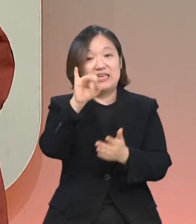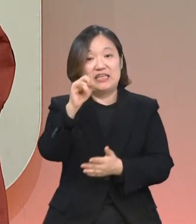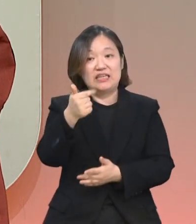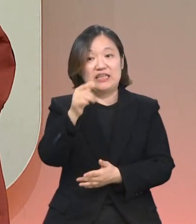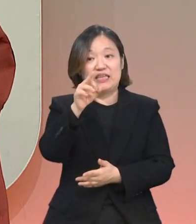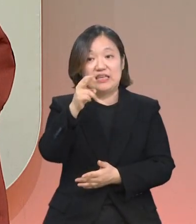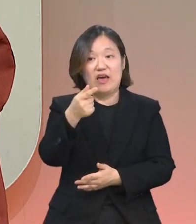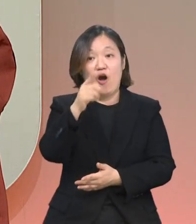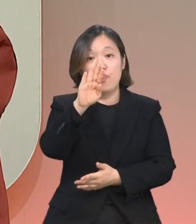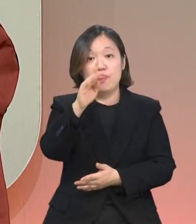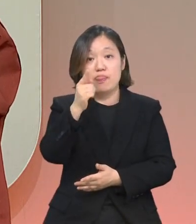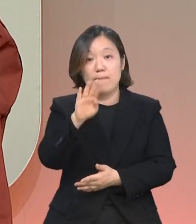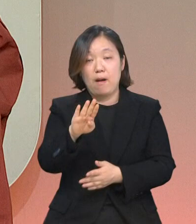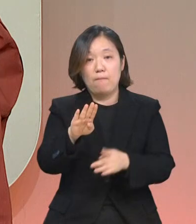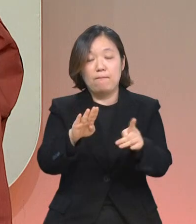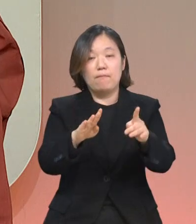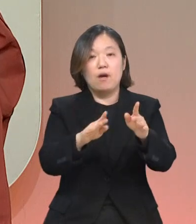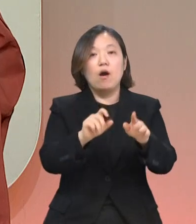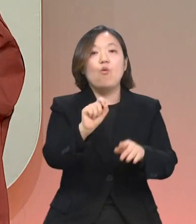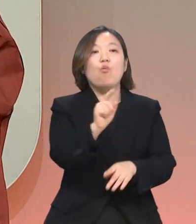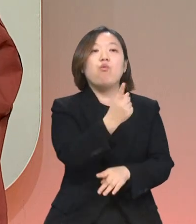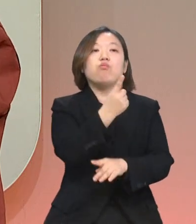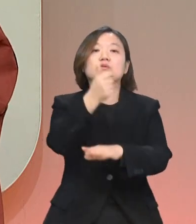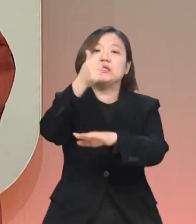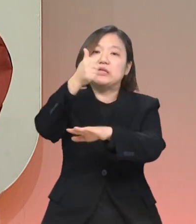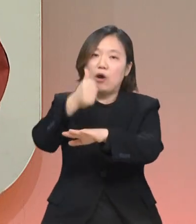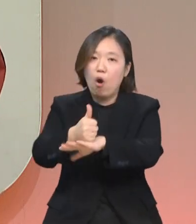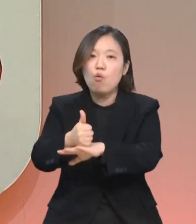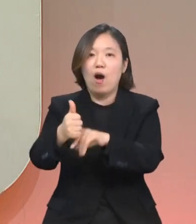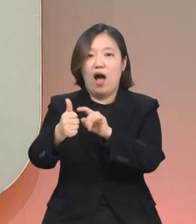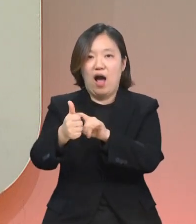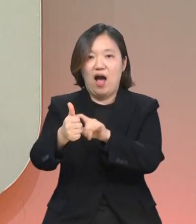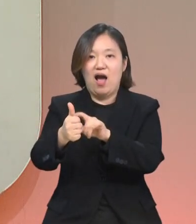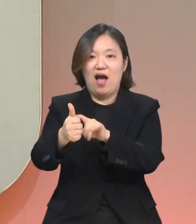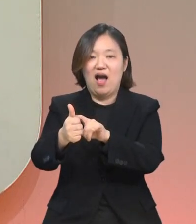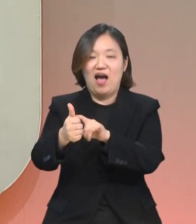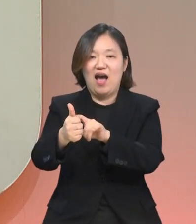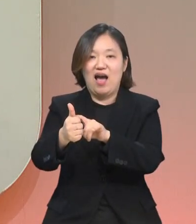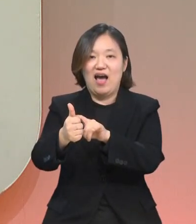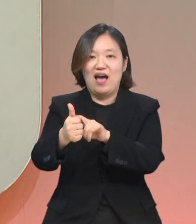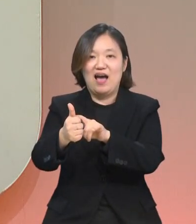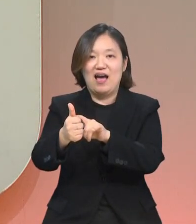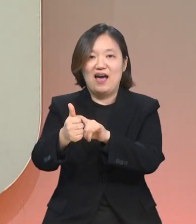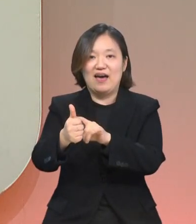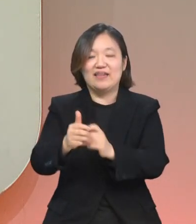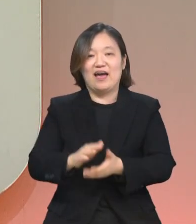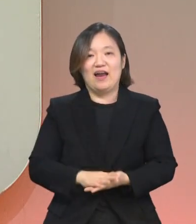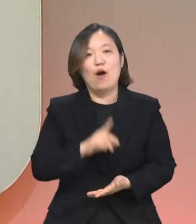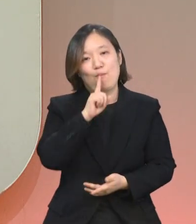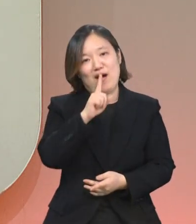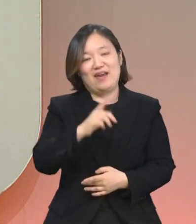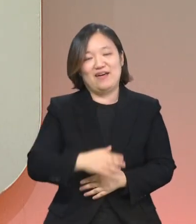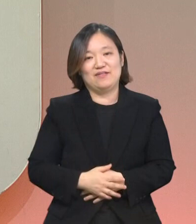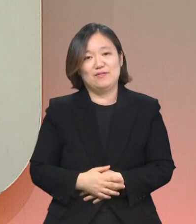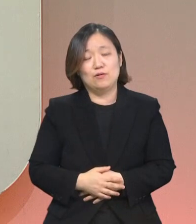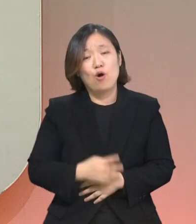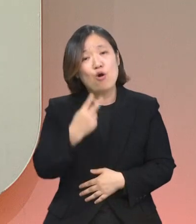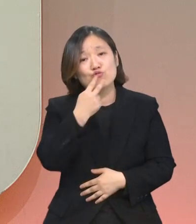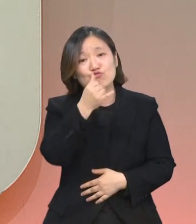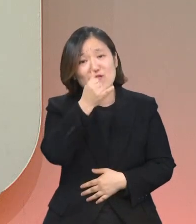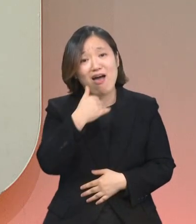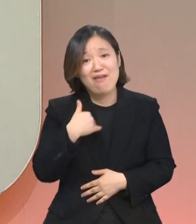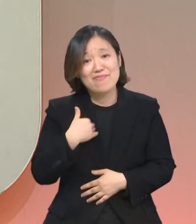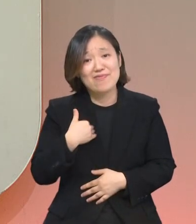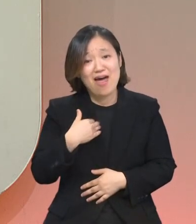좋은 인연이던 나쁜 인연이던 다 내가 지은 인연법이다 중생은 다